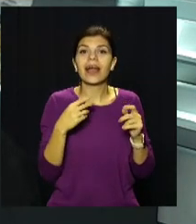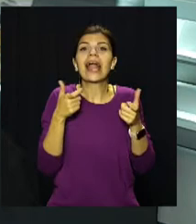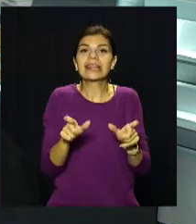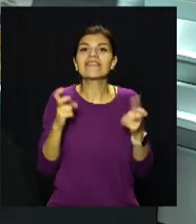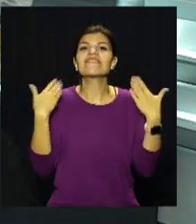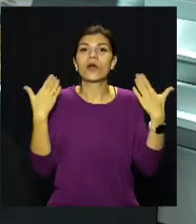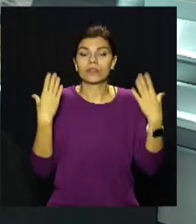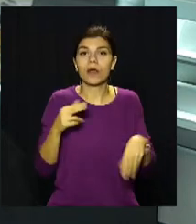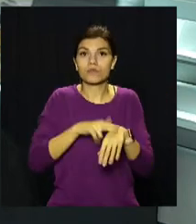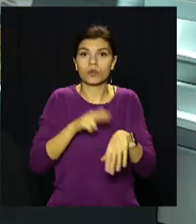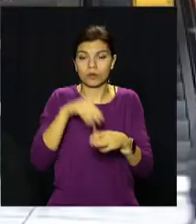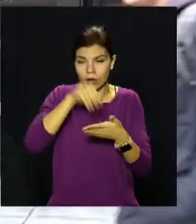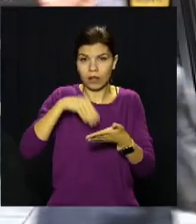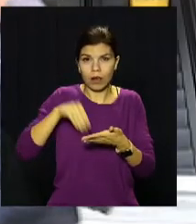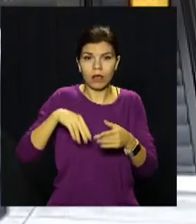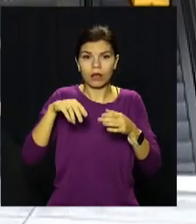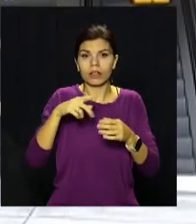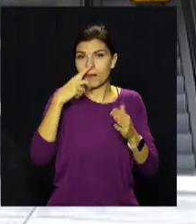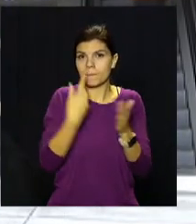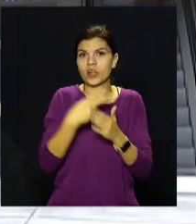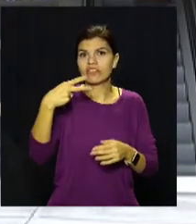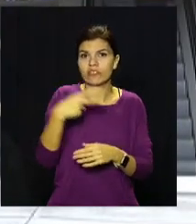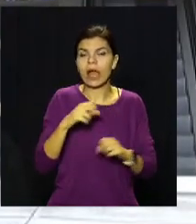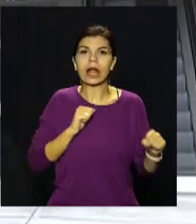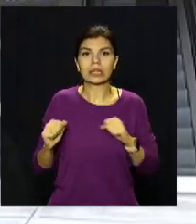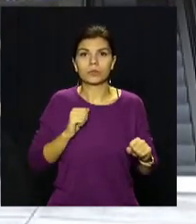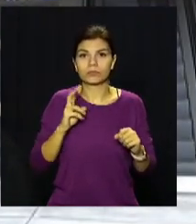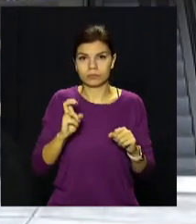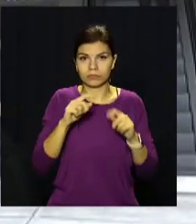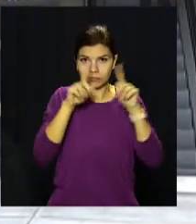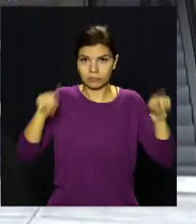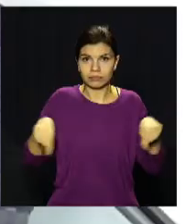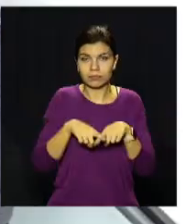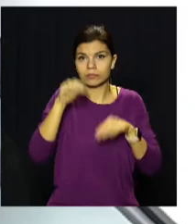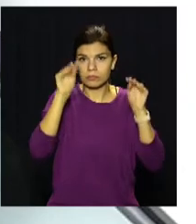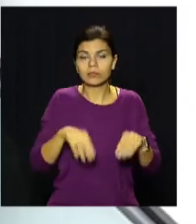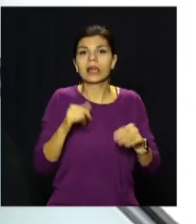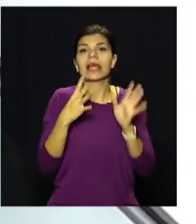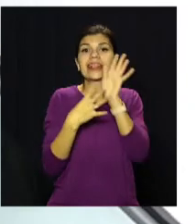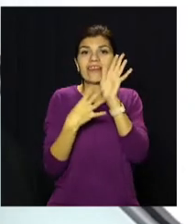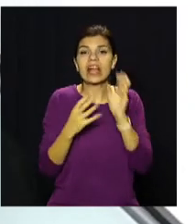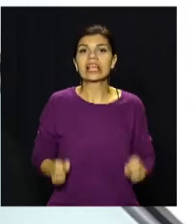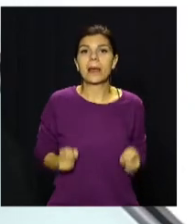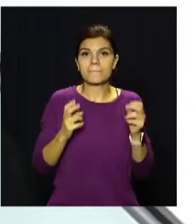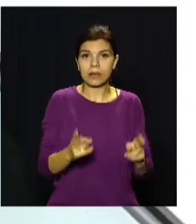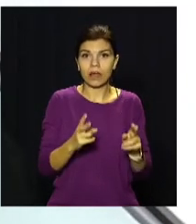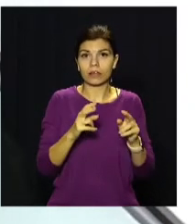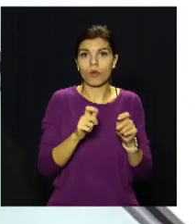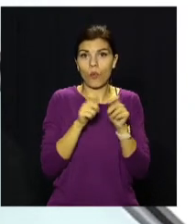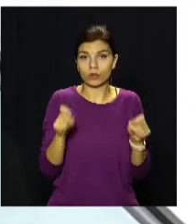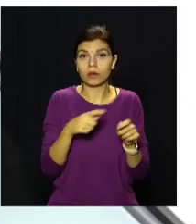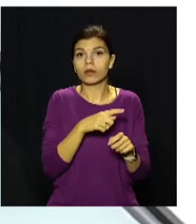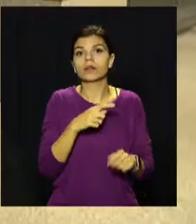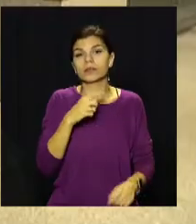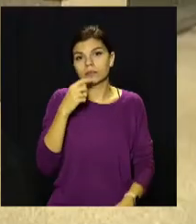дня поліціянти оформили майже 2 тисячі адмінпротоколів і відкрили 9 кримінальних проваджень, повідомляє